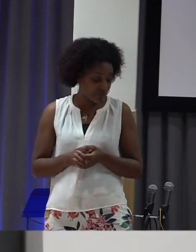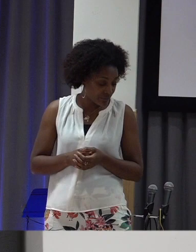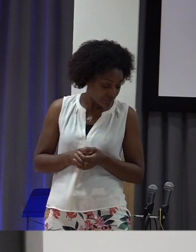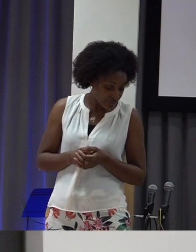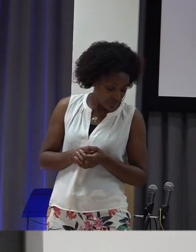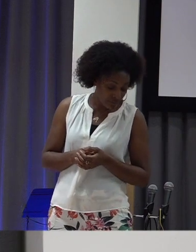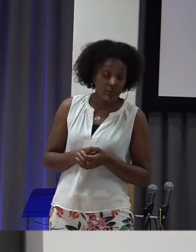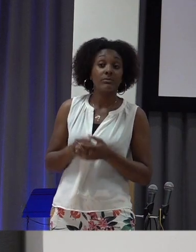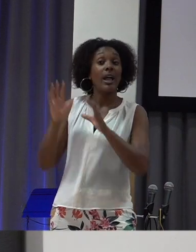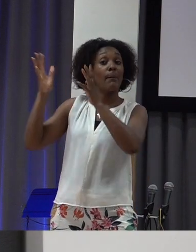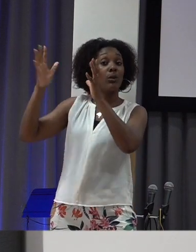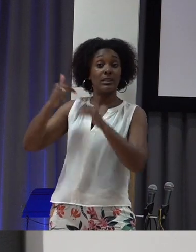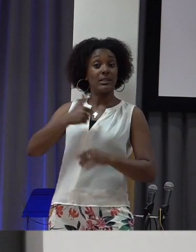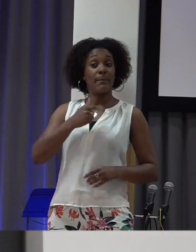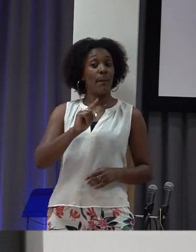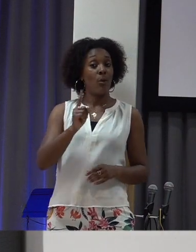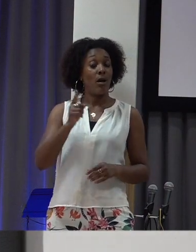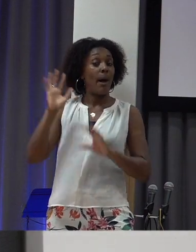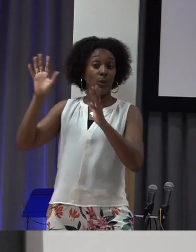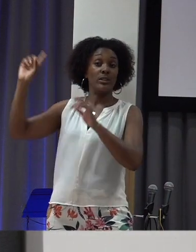Vous applaudissez le Seigneur, pas le bonhomme.